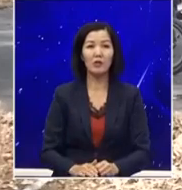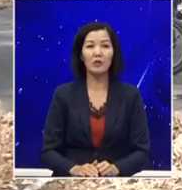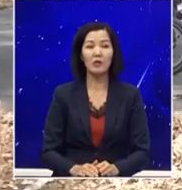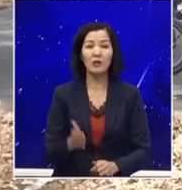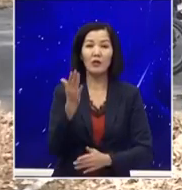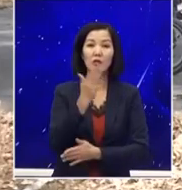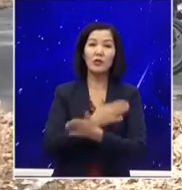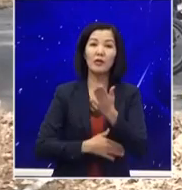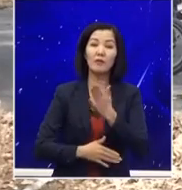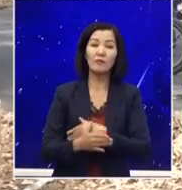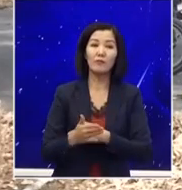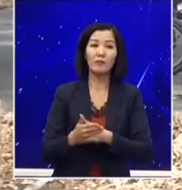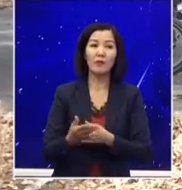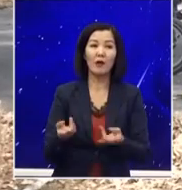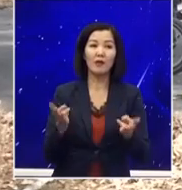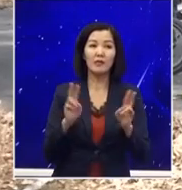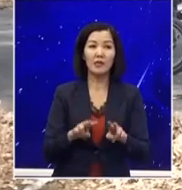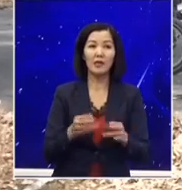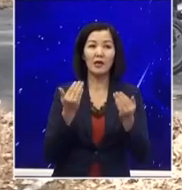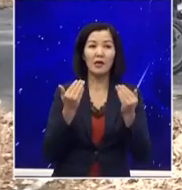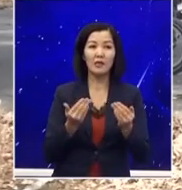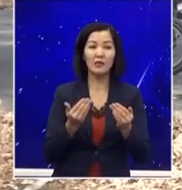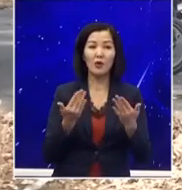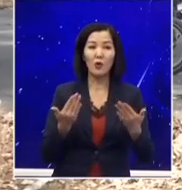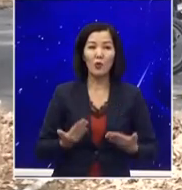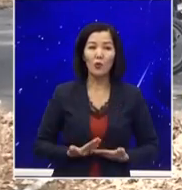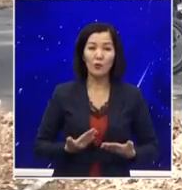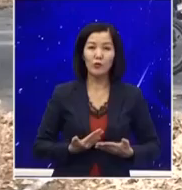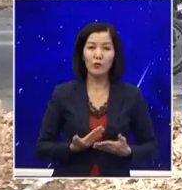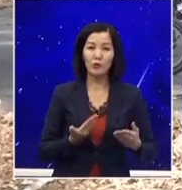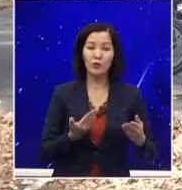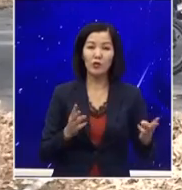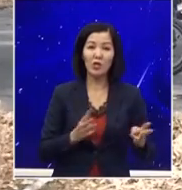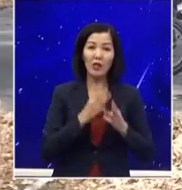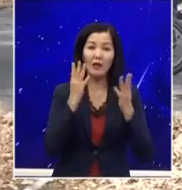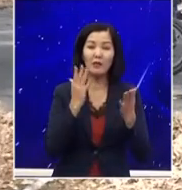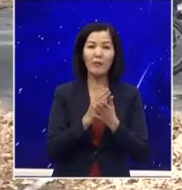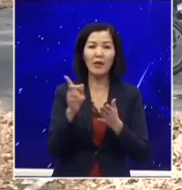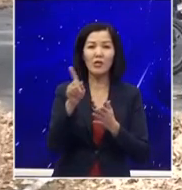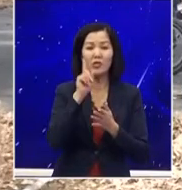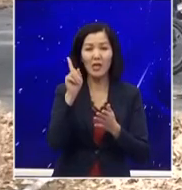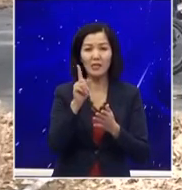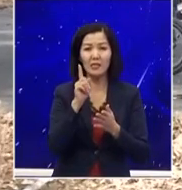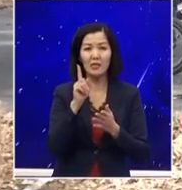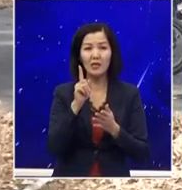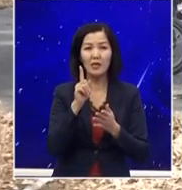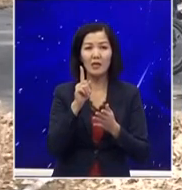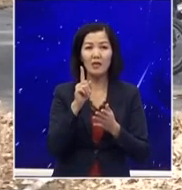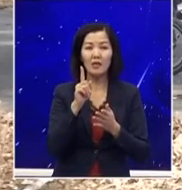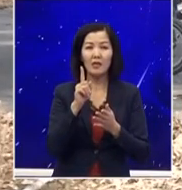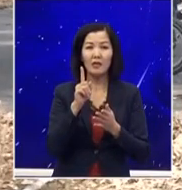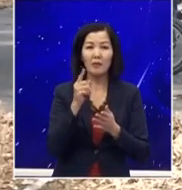жан болып қалғанына қарамай-ақ, әлі де өмірге құштарлығы бар. Жас, жалынды, ашық,